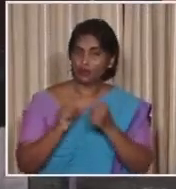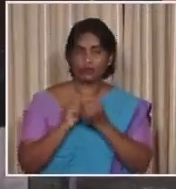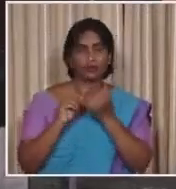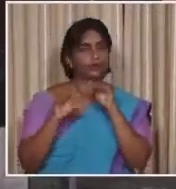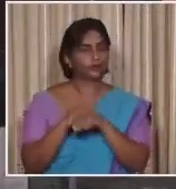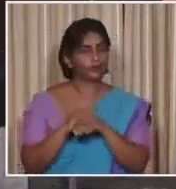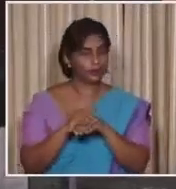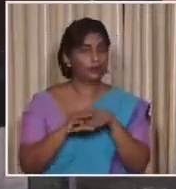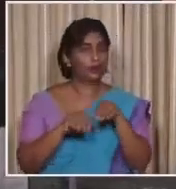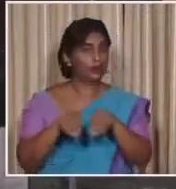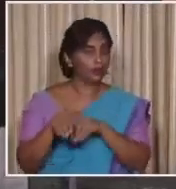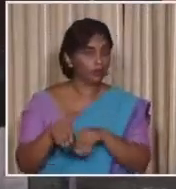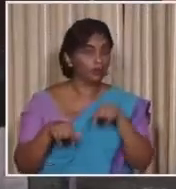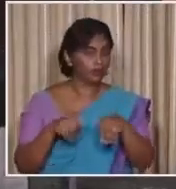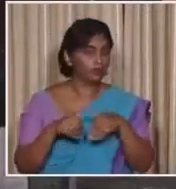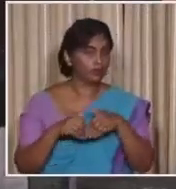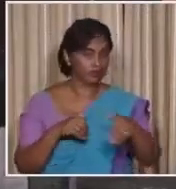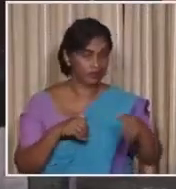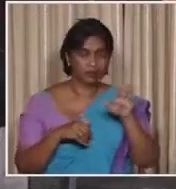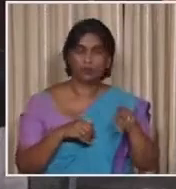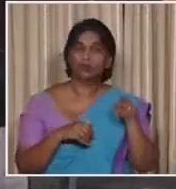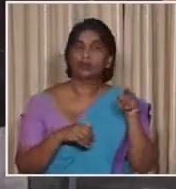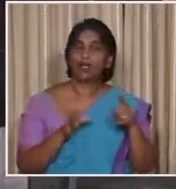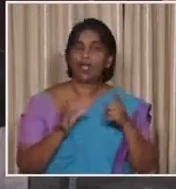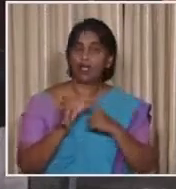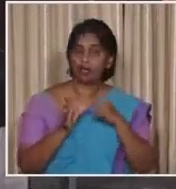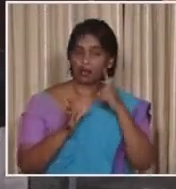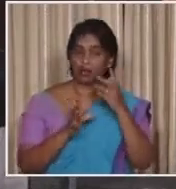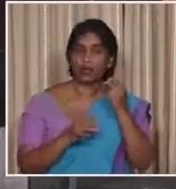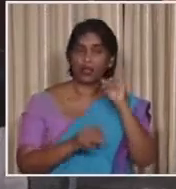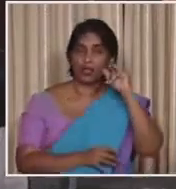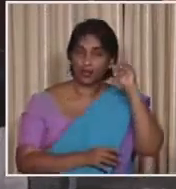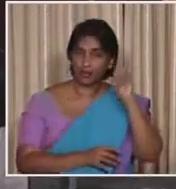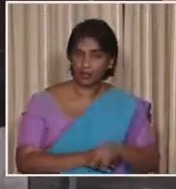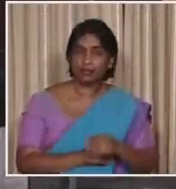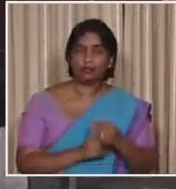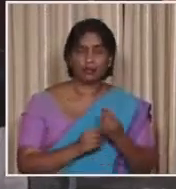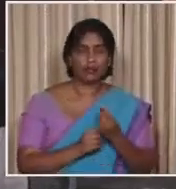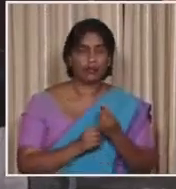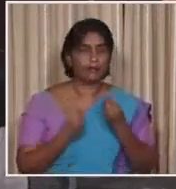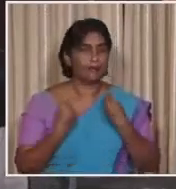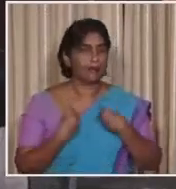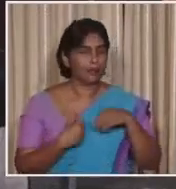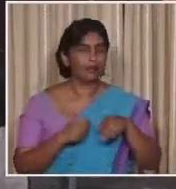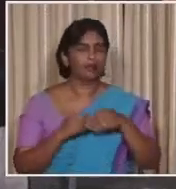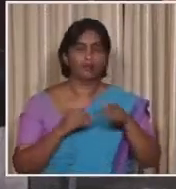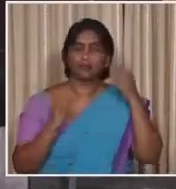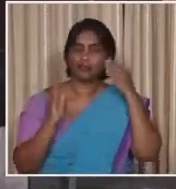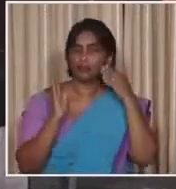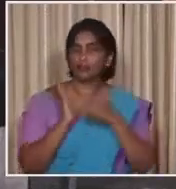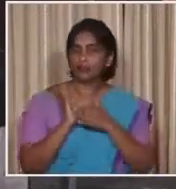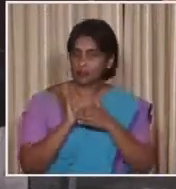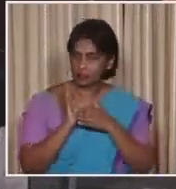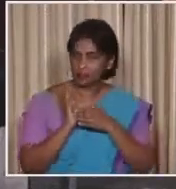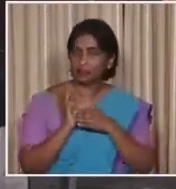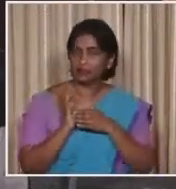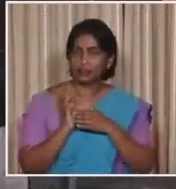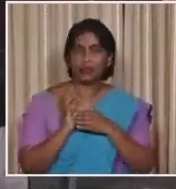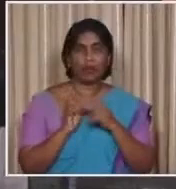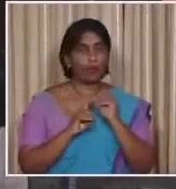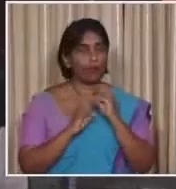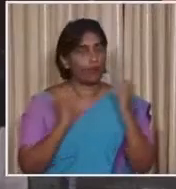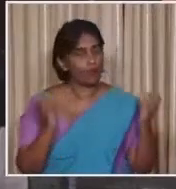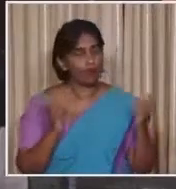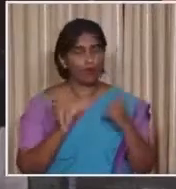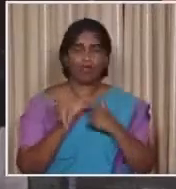தொடக்கம் 60,000 வரை ஒரு ஏக்கருக்கு நஷ்டமடையும் ஒரு நிலை உருவாகி இருக்கின்றது. இந்த நாட்டிலே புலனறுவை,